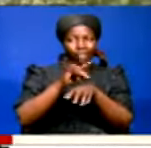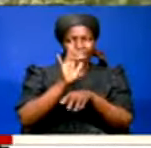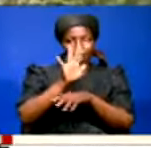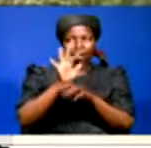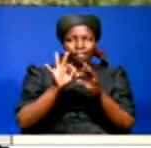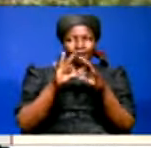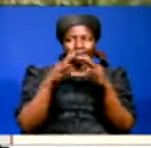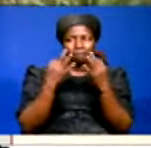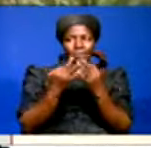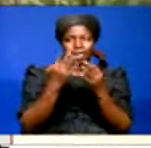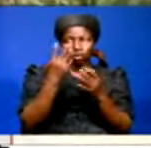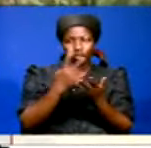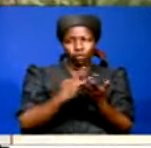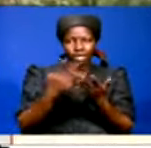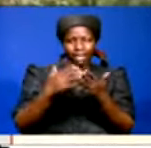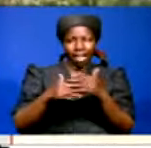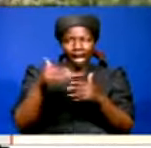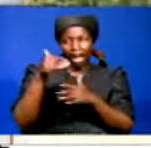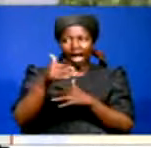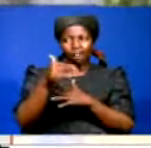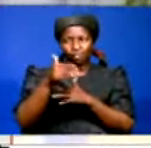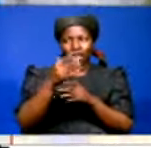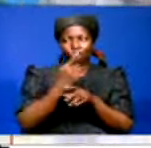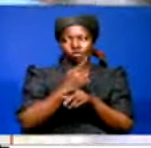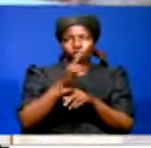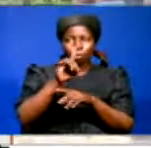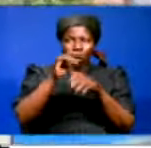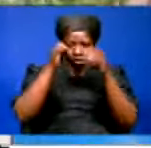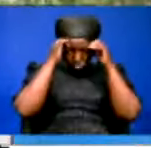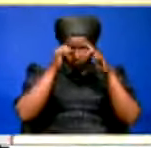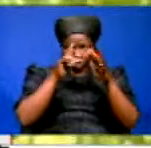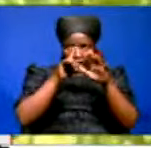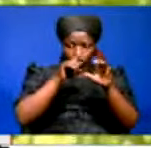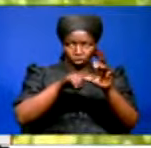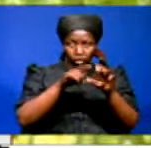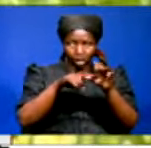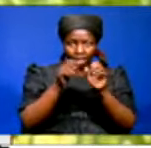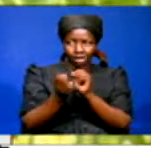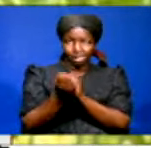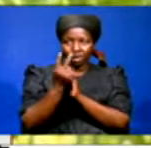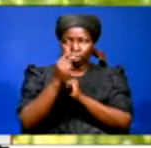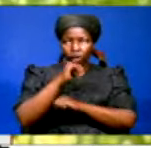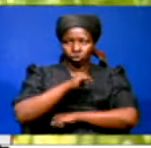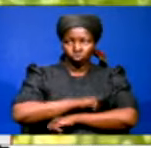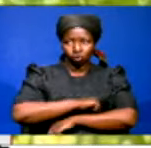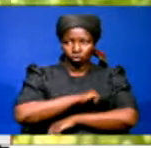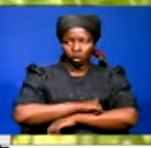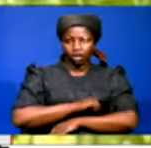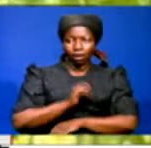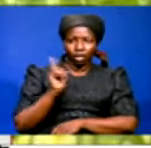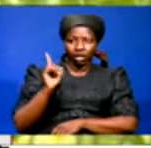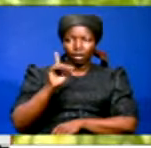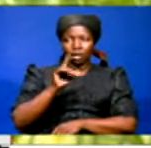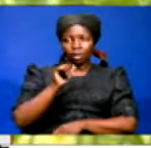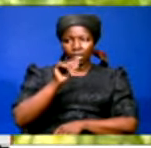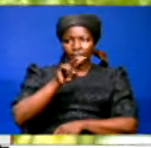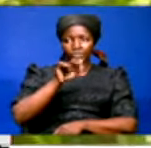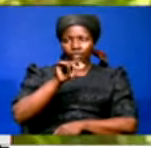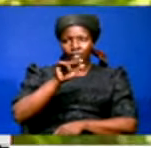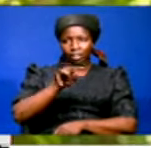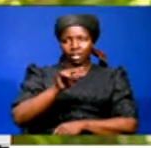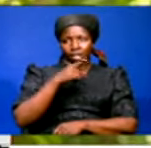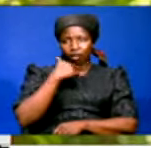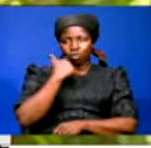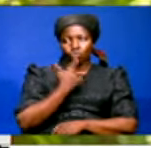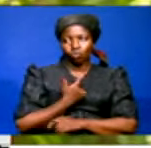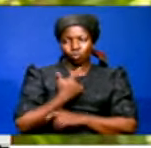Juma mawili baada ya wanafunzi wa kidato cha kwanza kujiunga na shule za sekondari, hatima ya Daphine Iminza ambaye ilipaswa kuwa